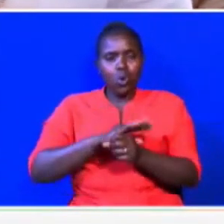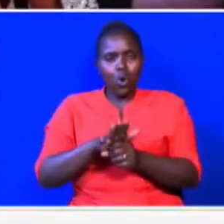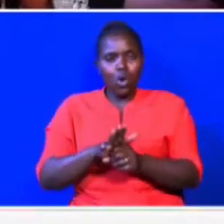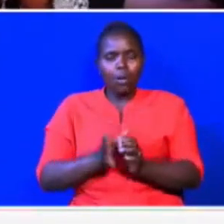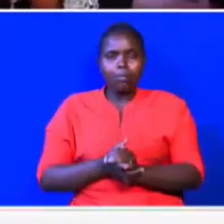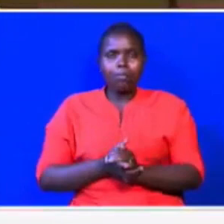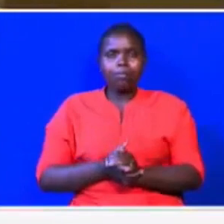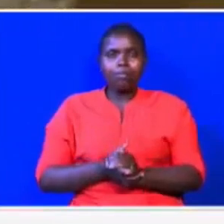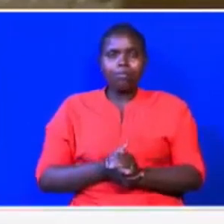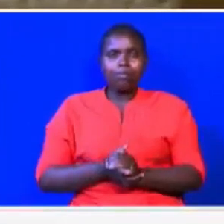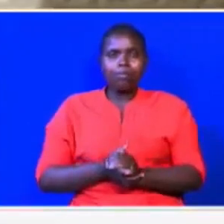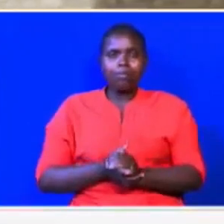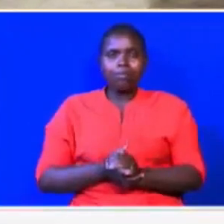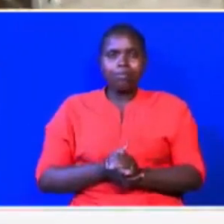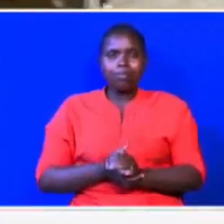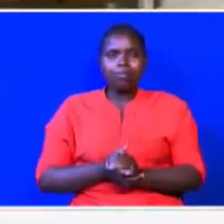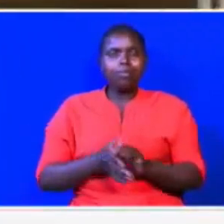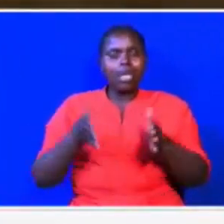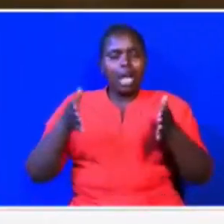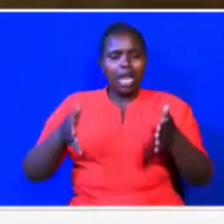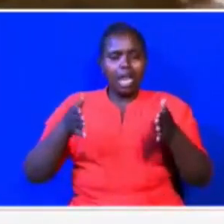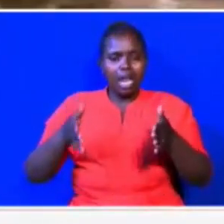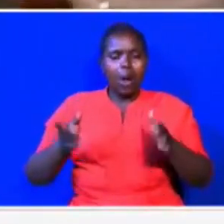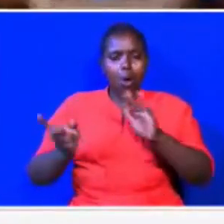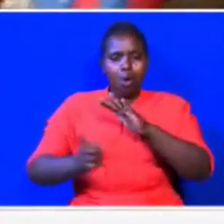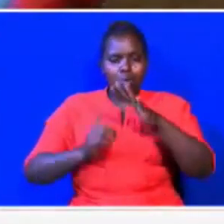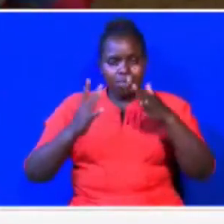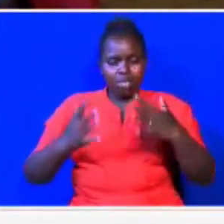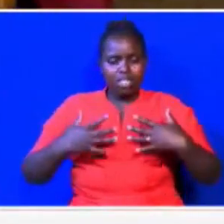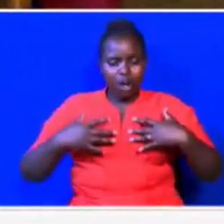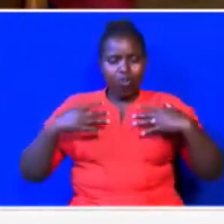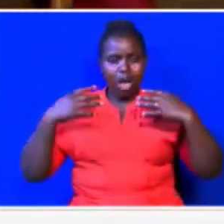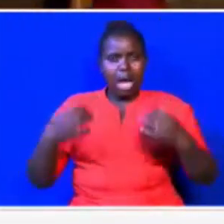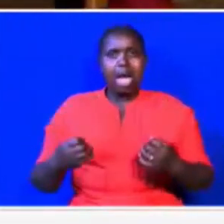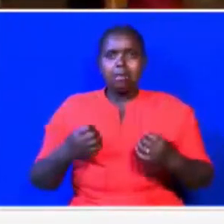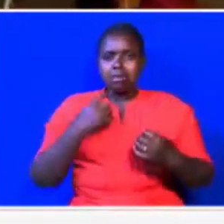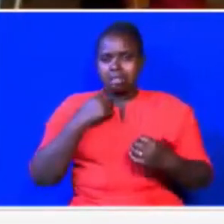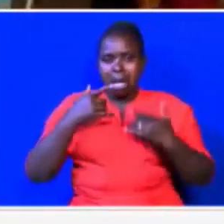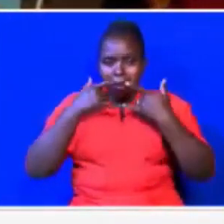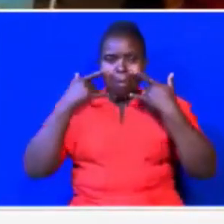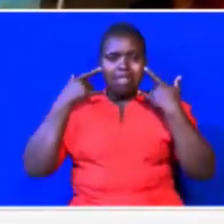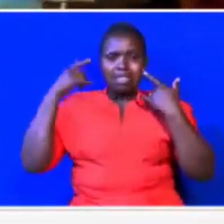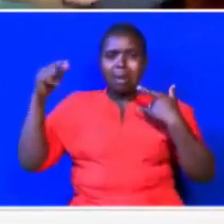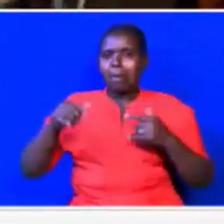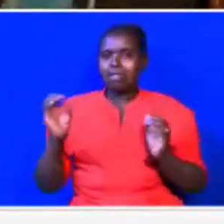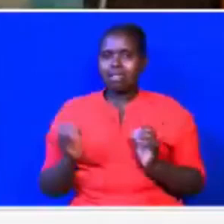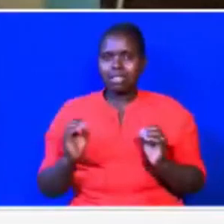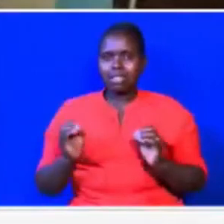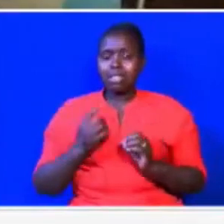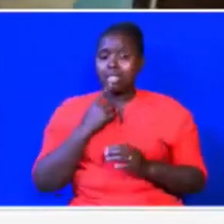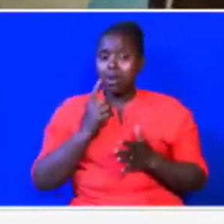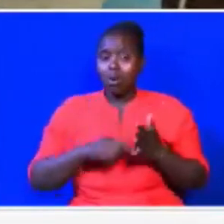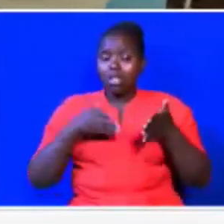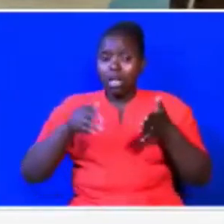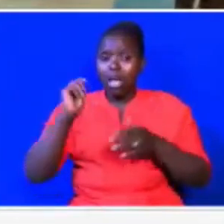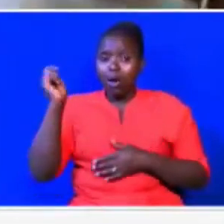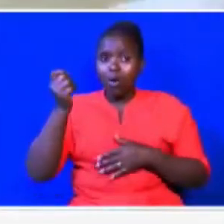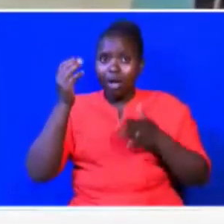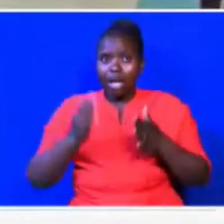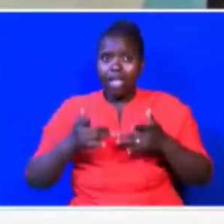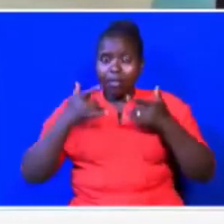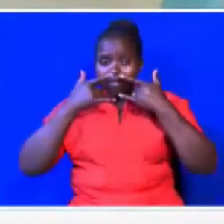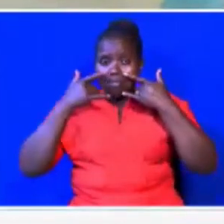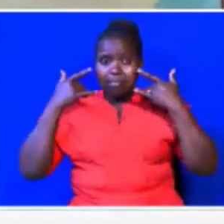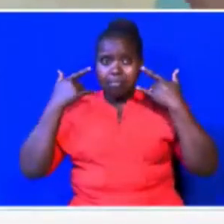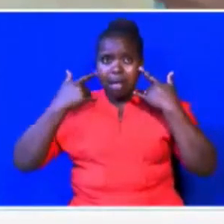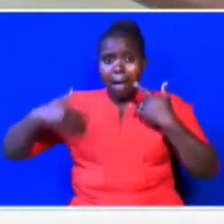hivyo. Akilegeza amri ya kuvalia maski, Waziri wa Afya Mutahi Kagwe amesema kuwa sasa Wakenya watavalia